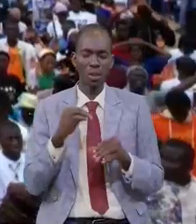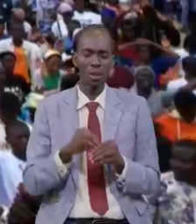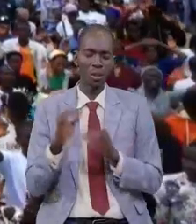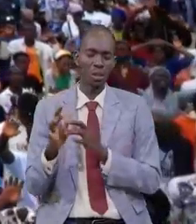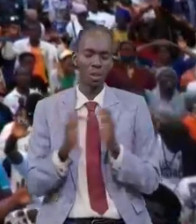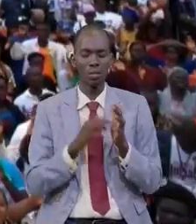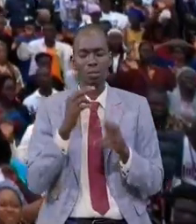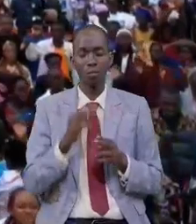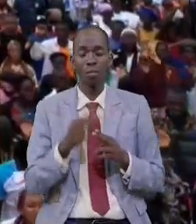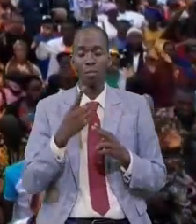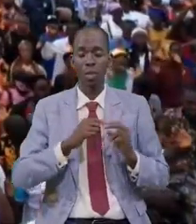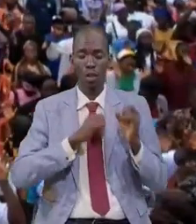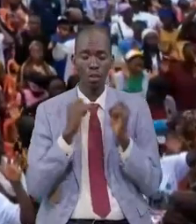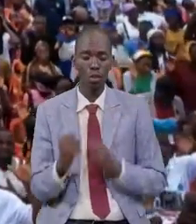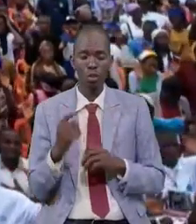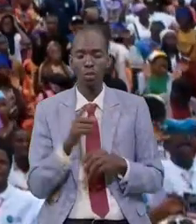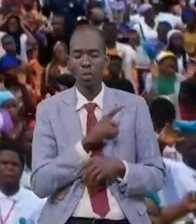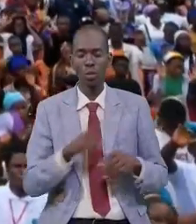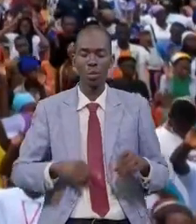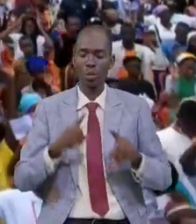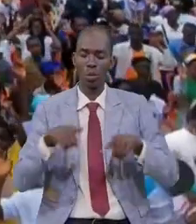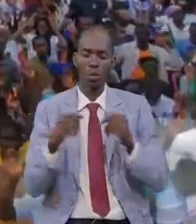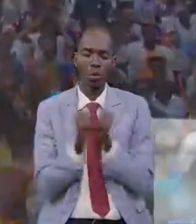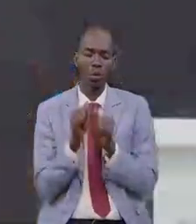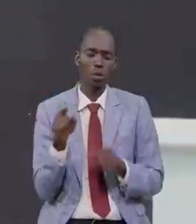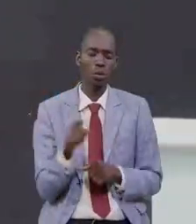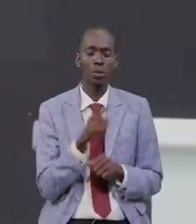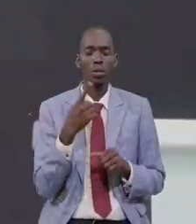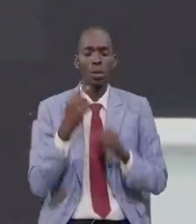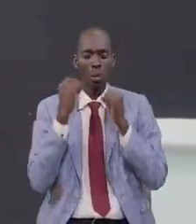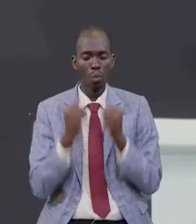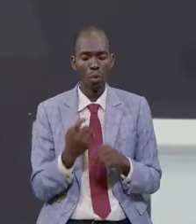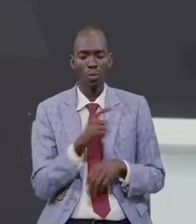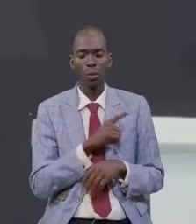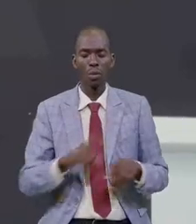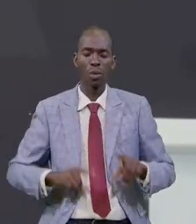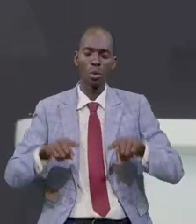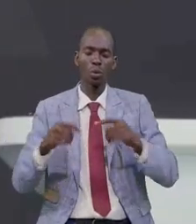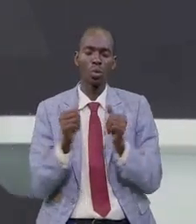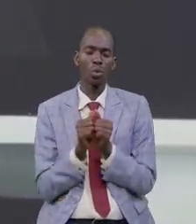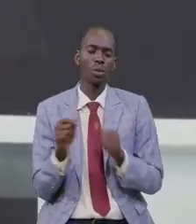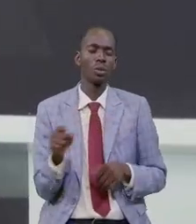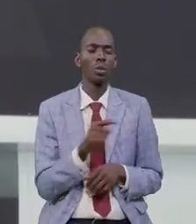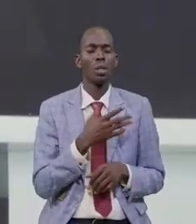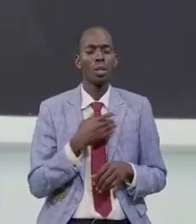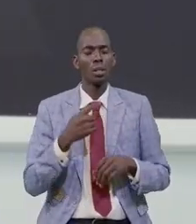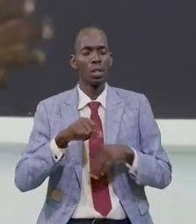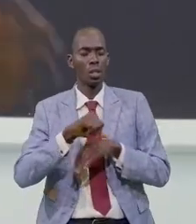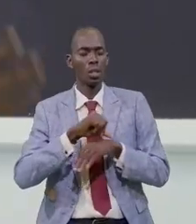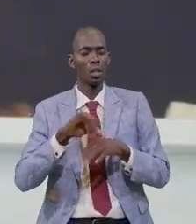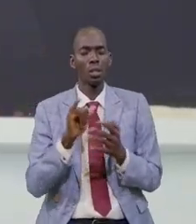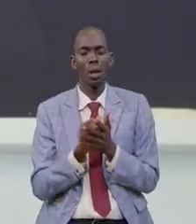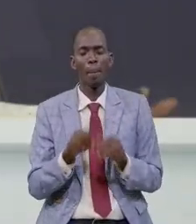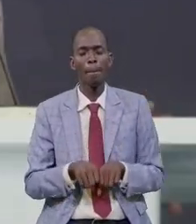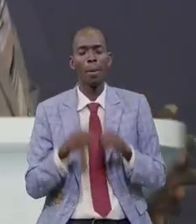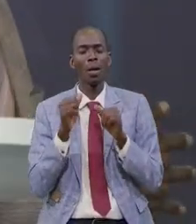maintenant la force du Seigneur sera avec vous la puissance du Seigneur sera avec vous et l'onction qui